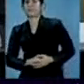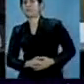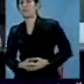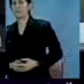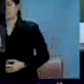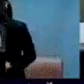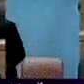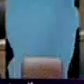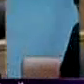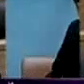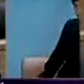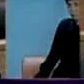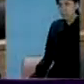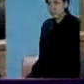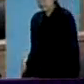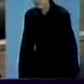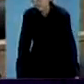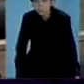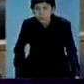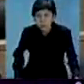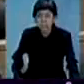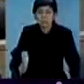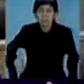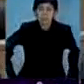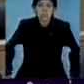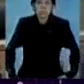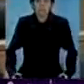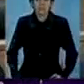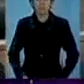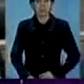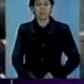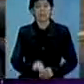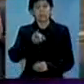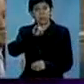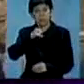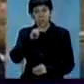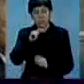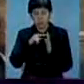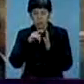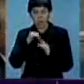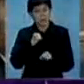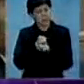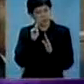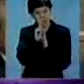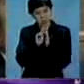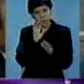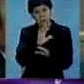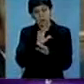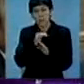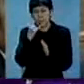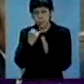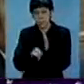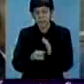พรพลบุตรสมาชิกสภาผู้แทนราษฎรแบบสัดส่วนประเทศพิธประชาธิปัตย์ท่านจตุพรกำลังทำผิดข้อบังคับข้อที่